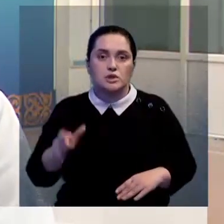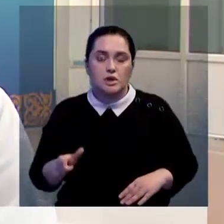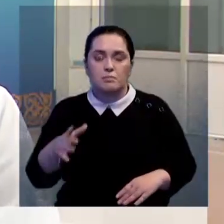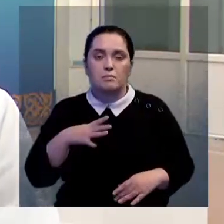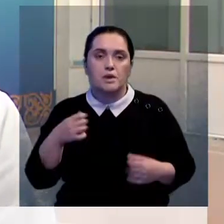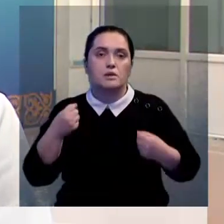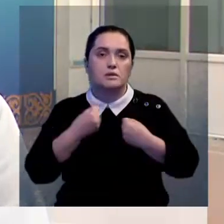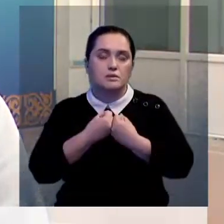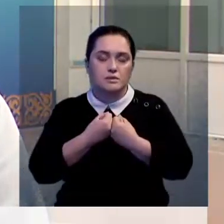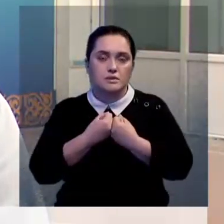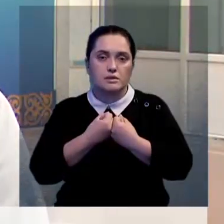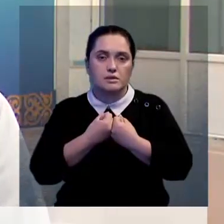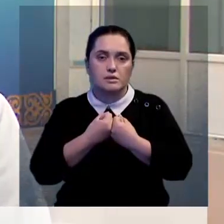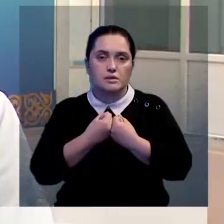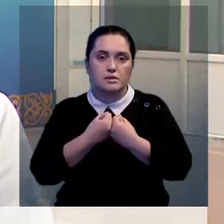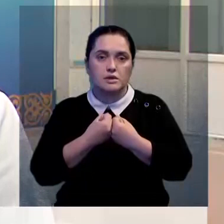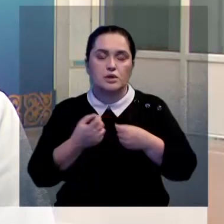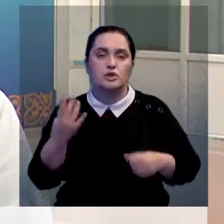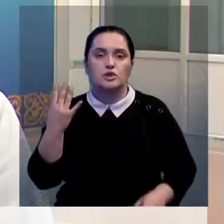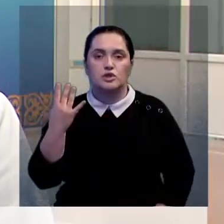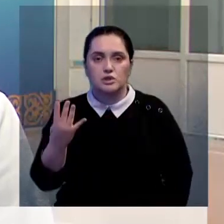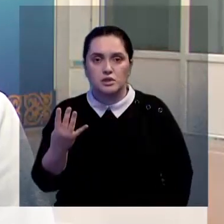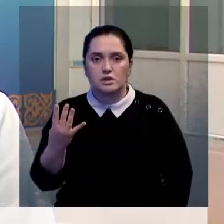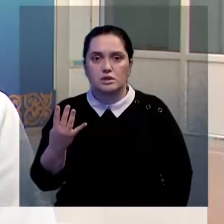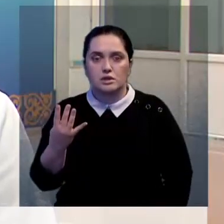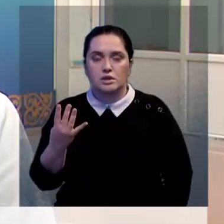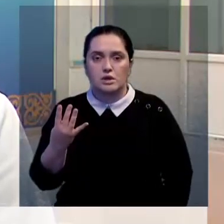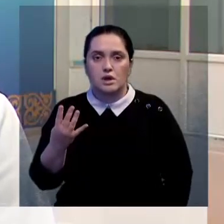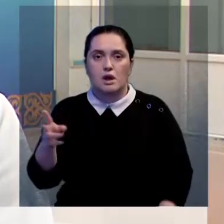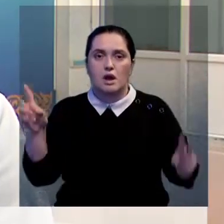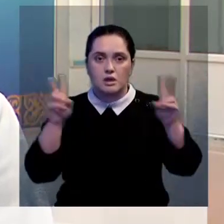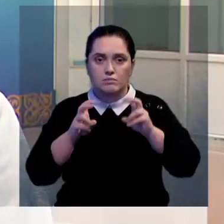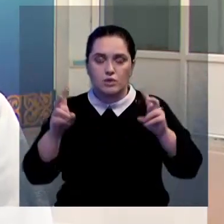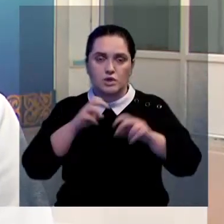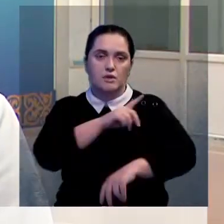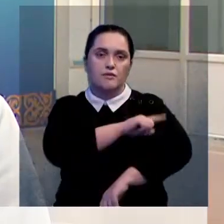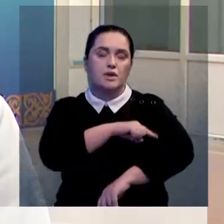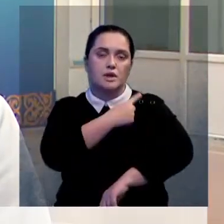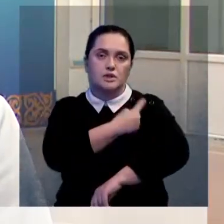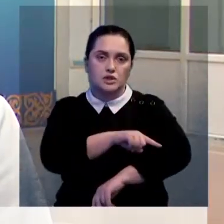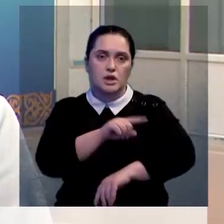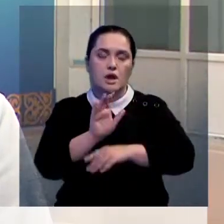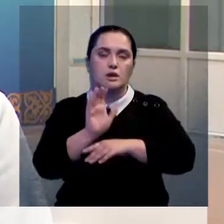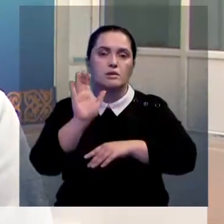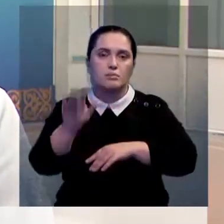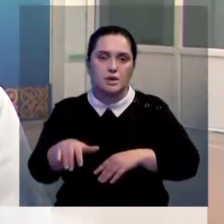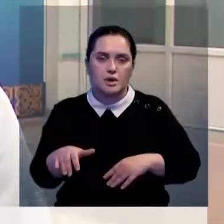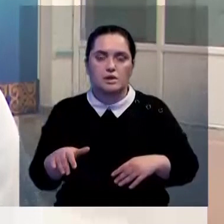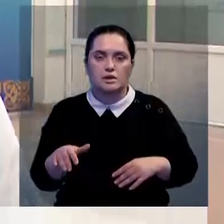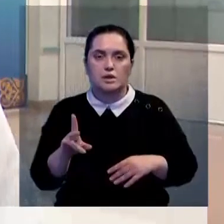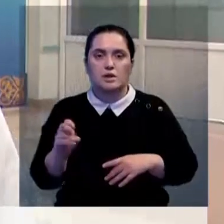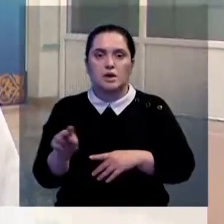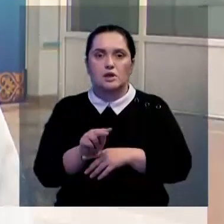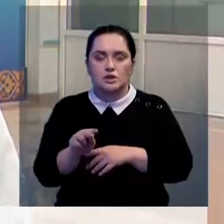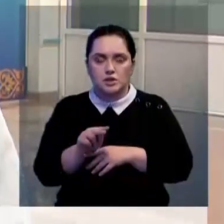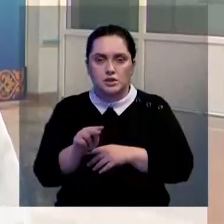ДТП. 4 пациента после осмотра врачей отправлены на амбулаторное